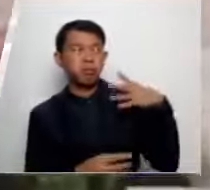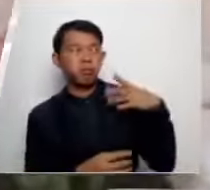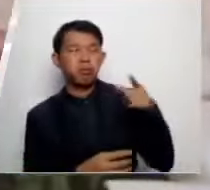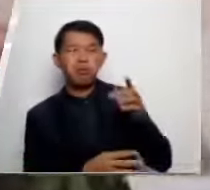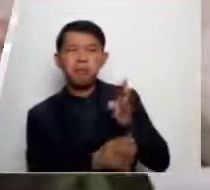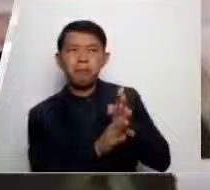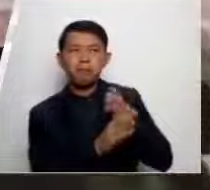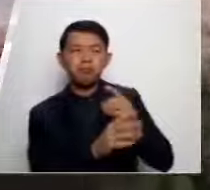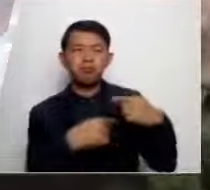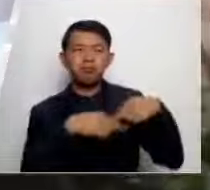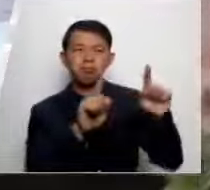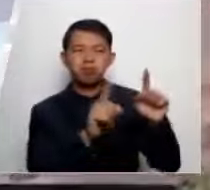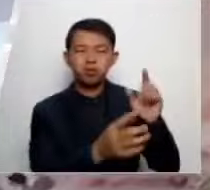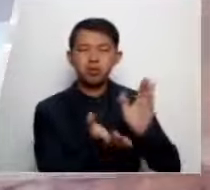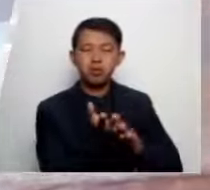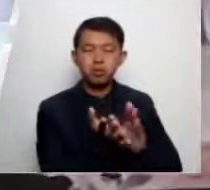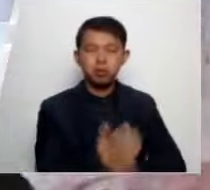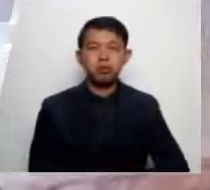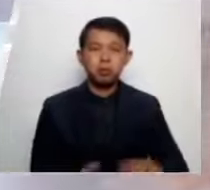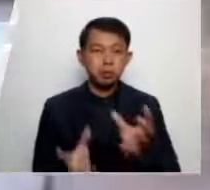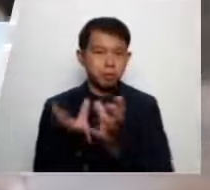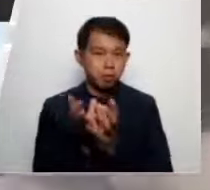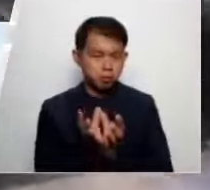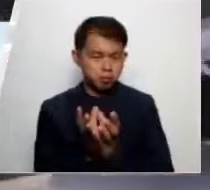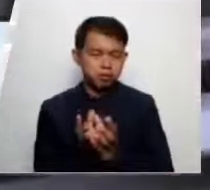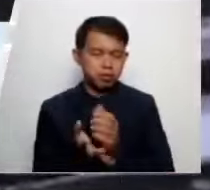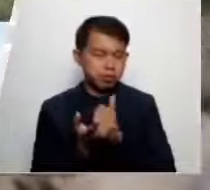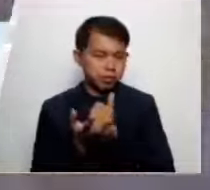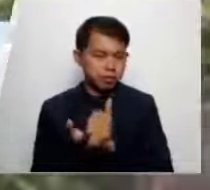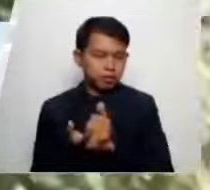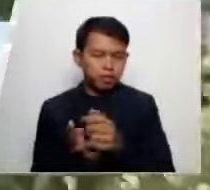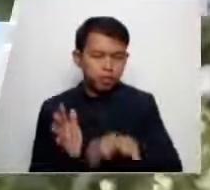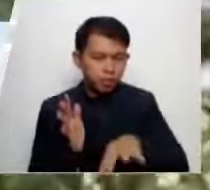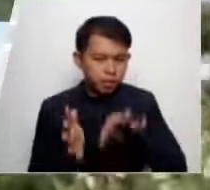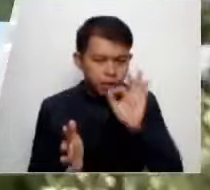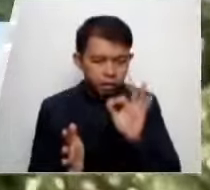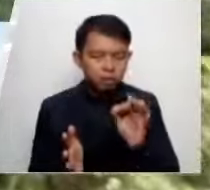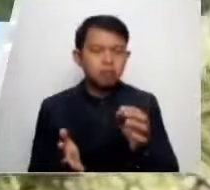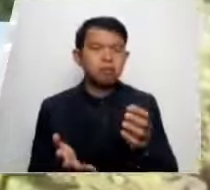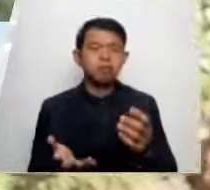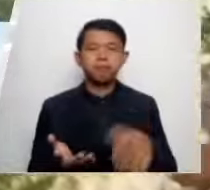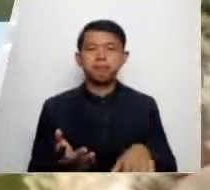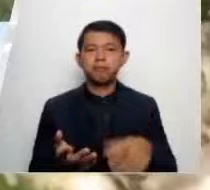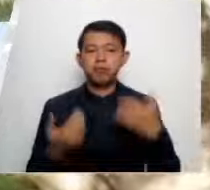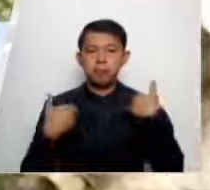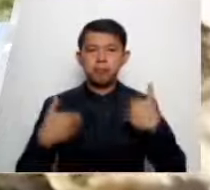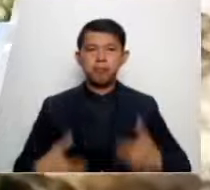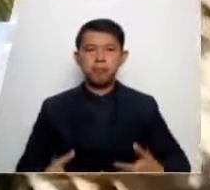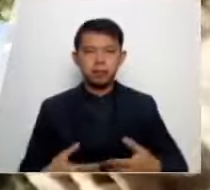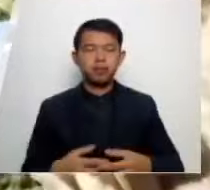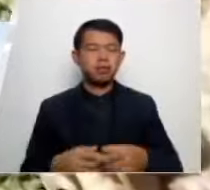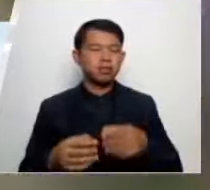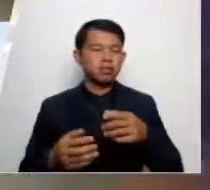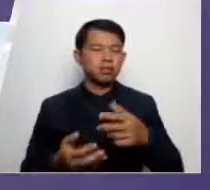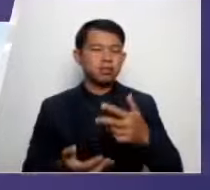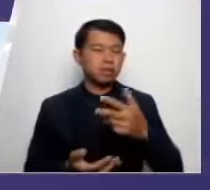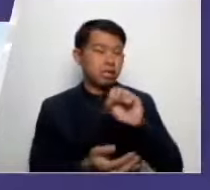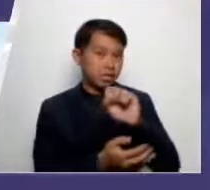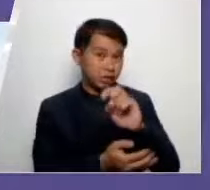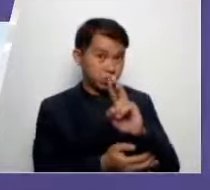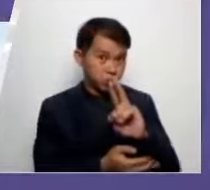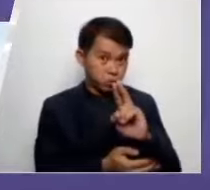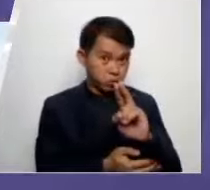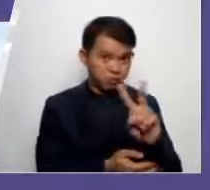ang mga residente para makuha ang bangkay ng 21 taong gulang na biktima na pumailalim sa SUV. Ayon sa mga